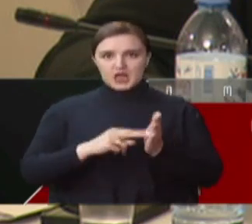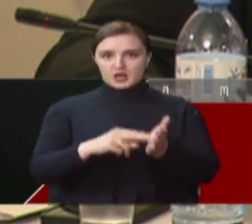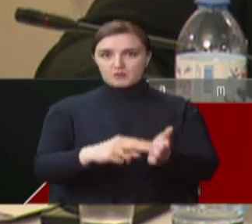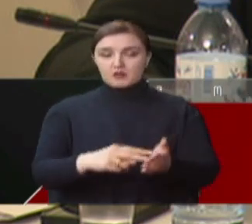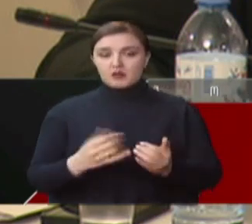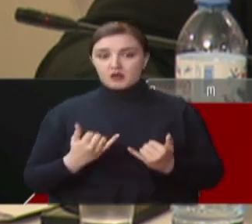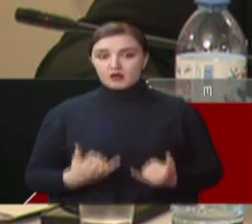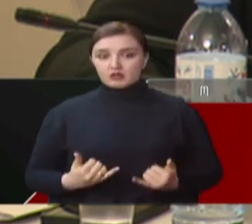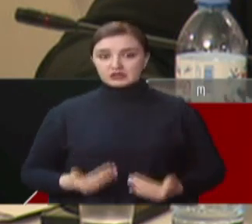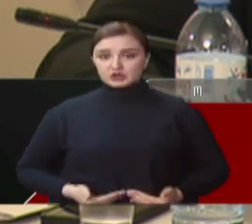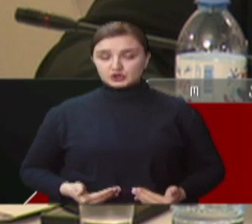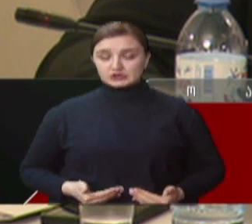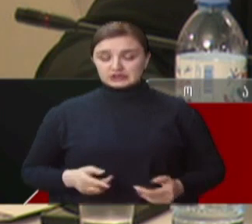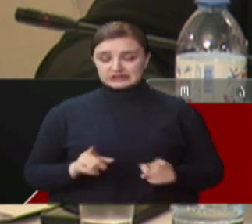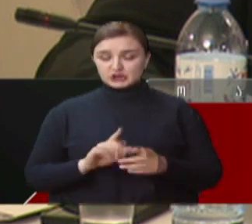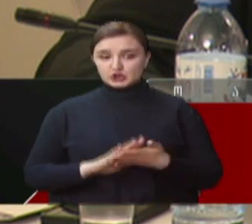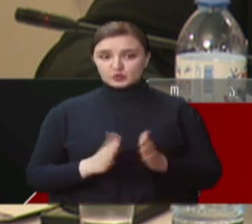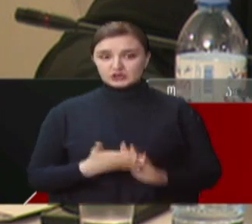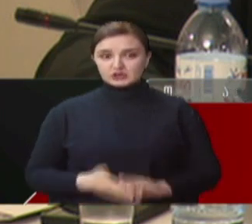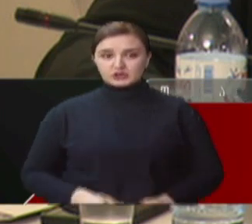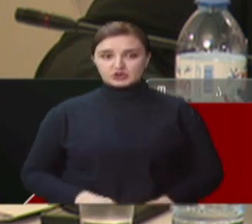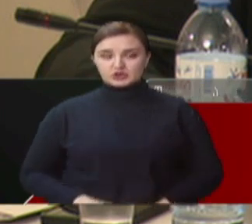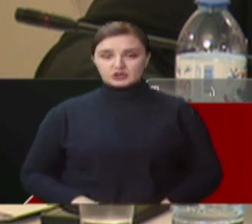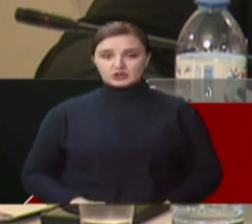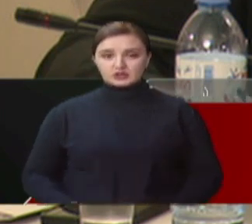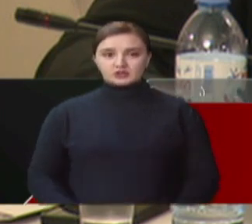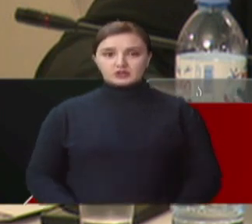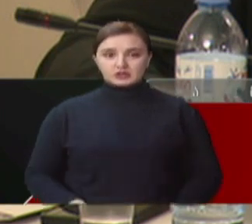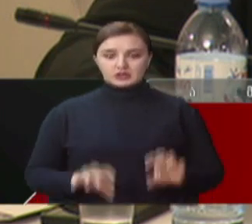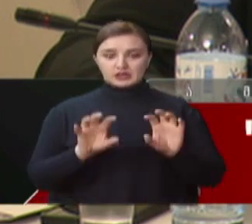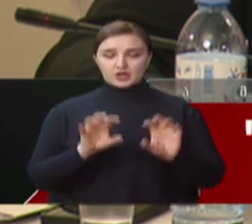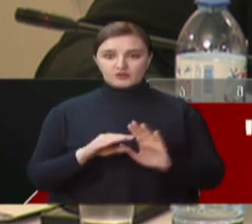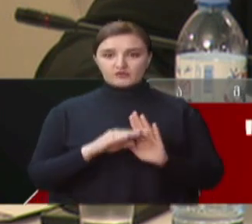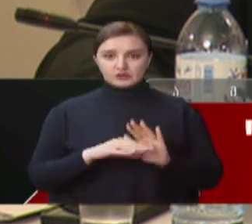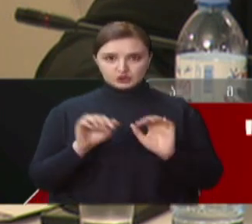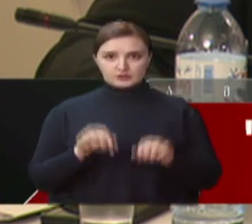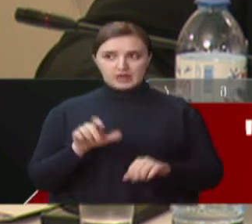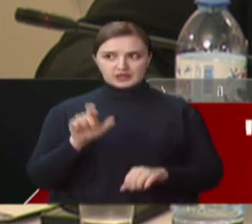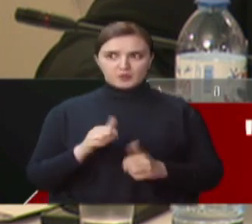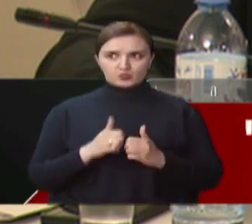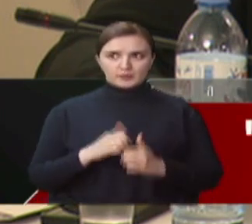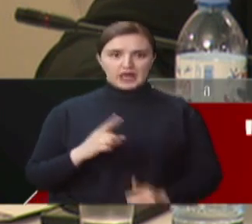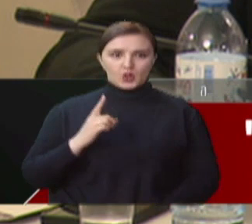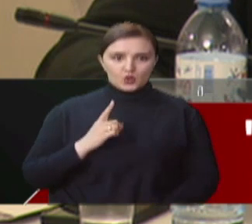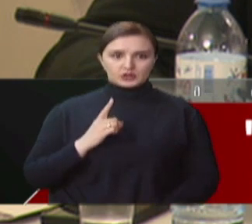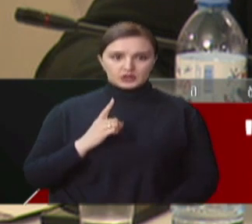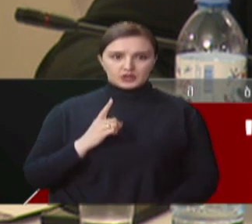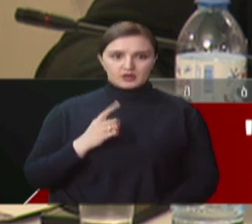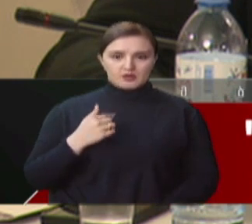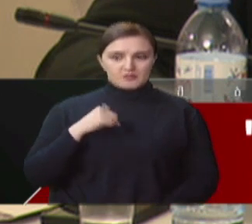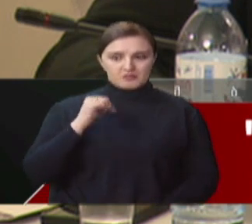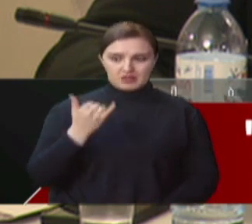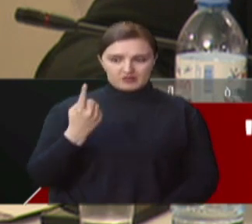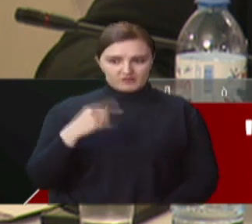ჩვენ აი ამ სიტუაციაში ხომ არ ვიღებთ ისეთ რეგულაციას, როდესაც ადამიანს უიქნება მოლოდინის რეჟიმში. ეხლა არ გაგიწვიეს,